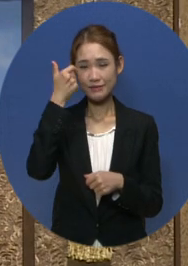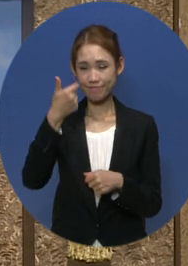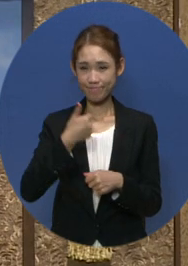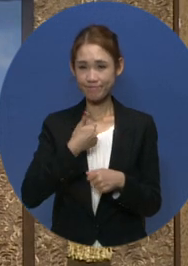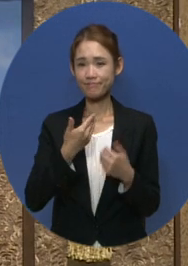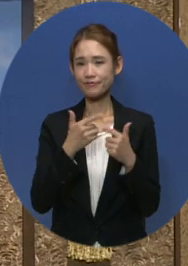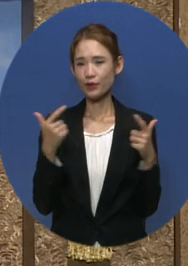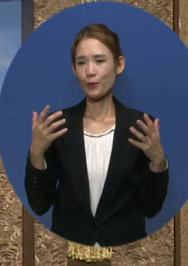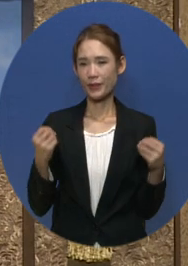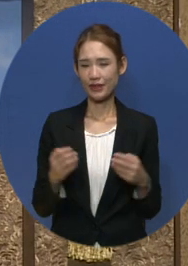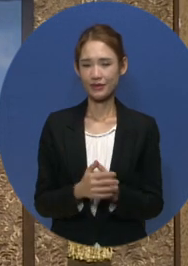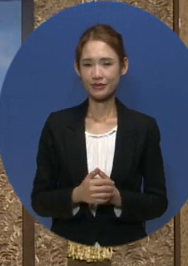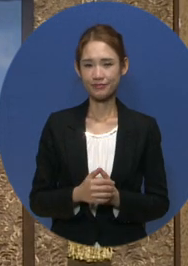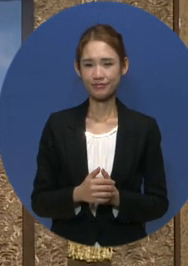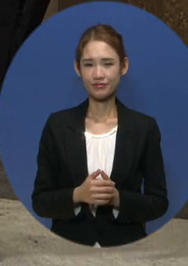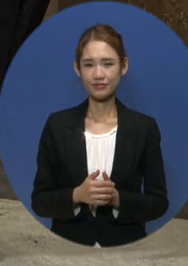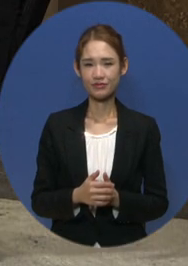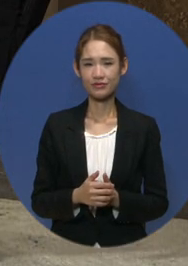의견도 많았습니다.